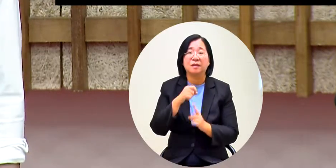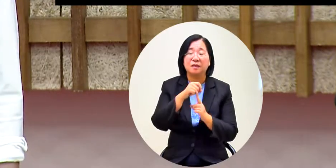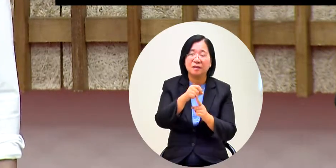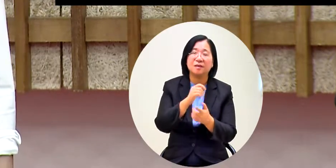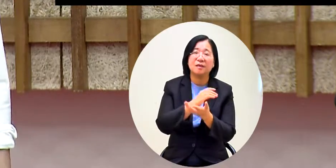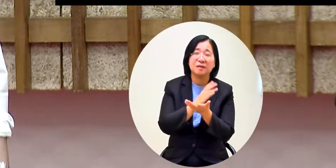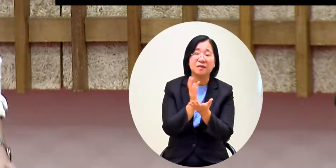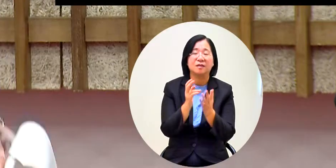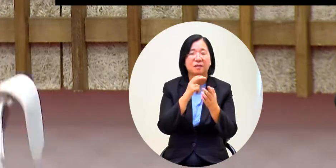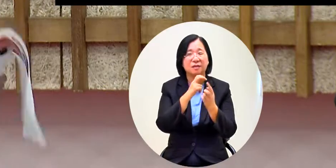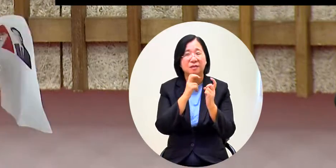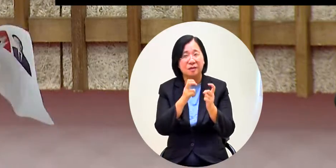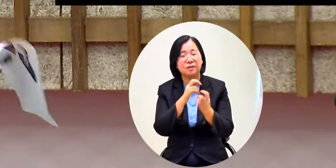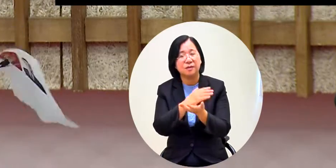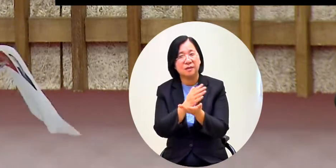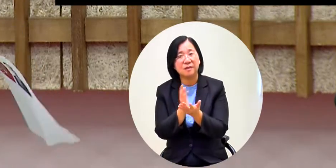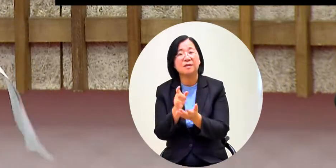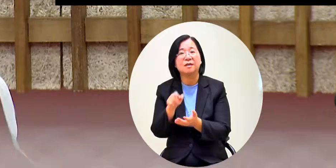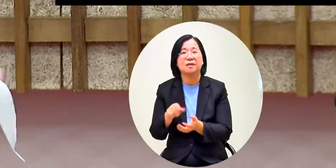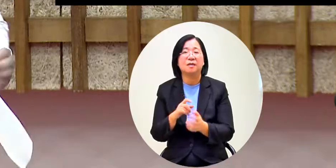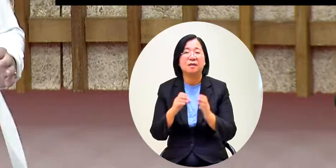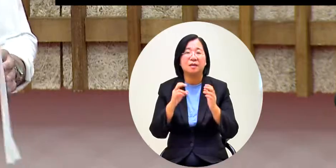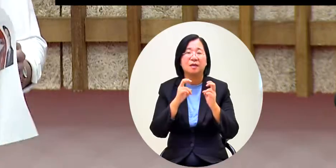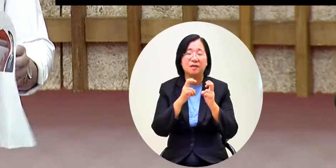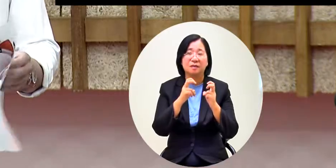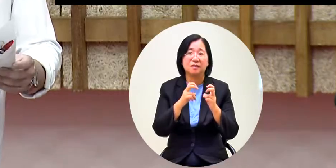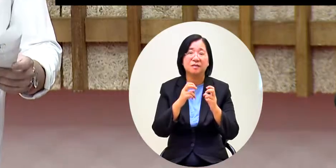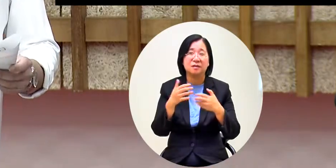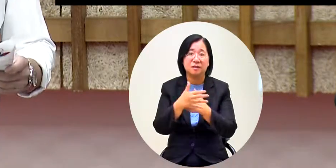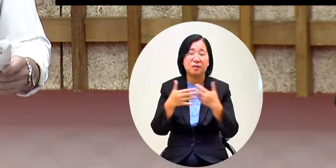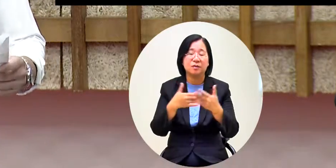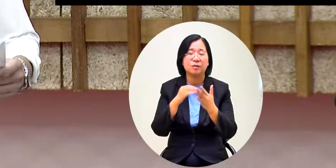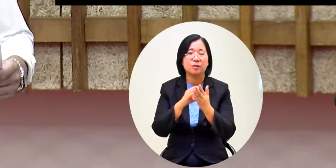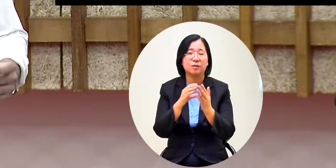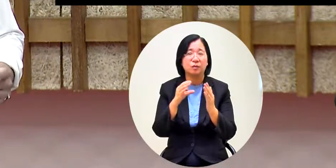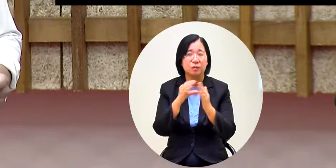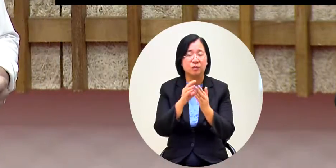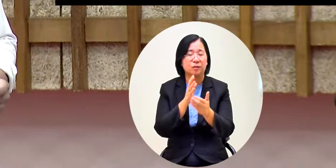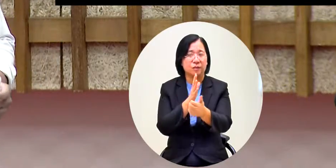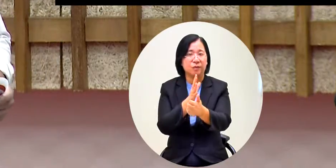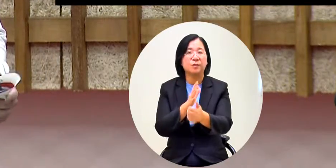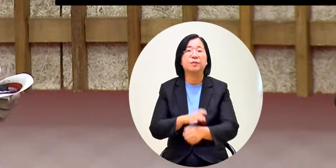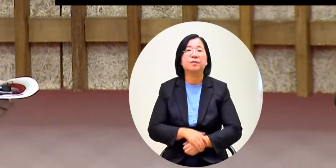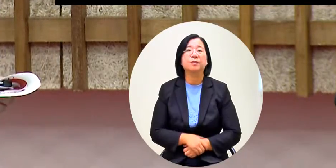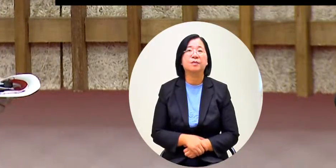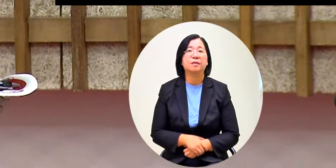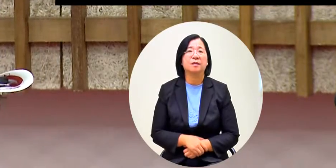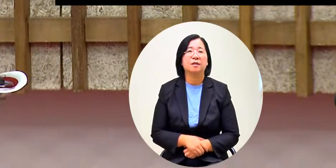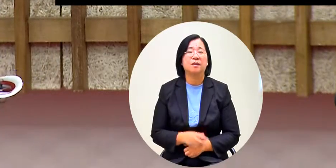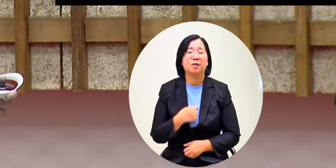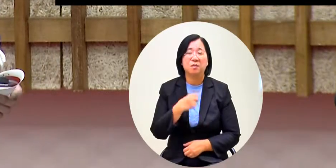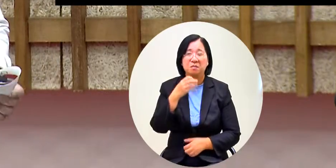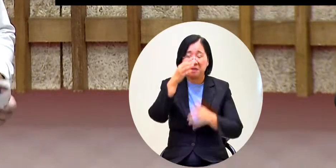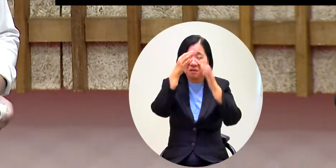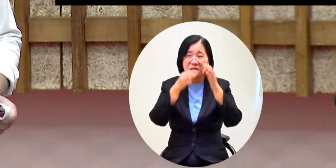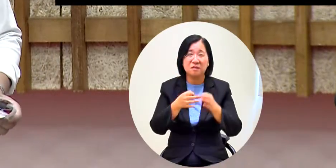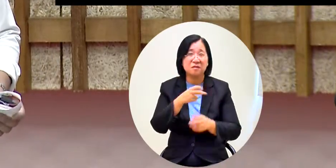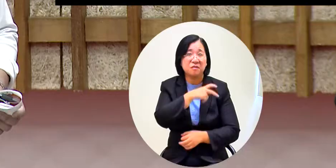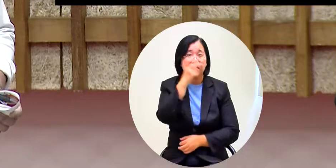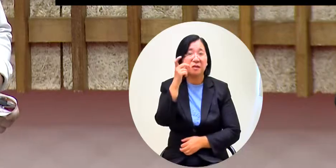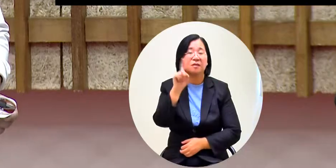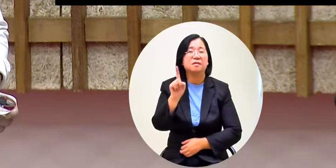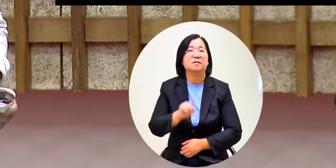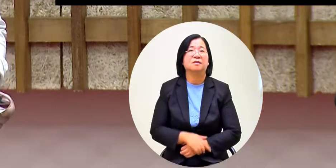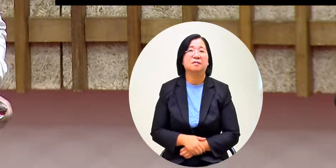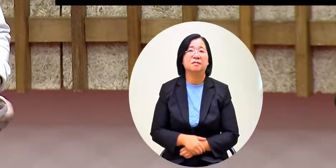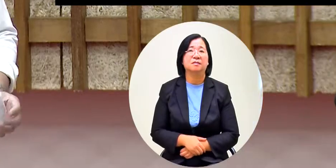跟这个交通局局长来做一个就教。我们先请看下一页，我们去检视发现说，其实现在大